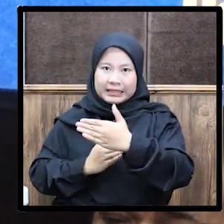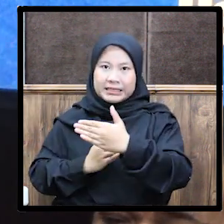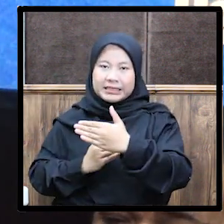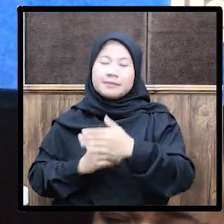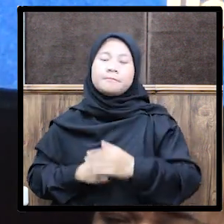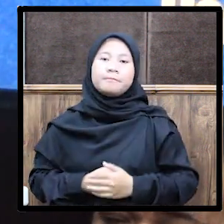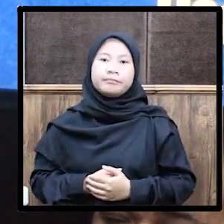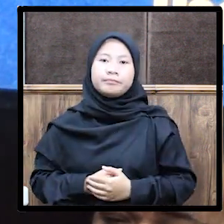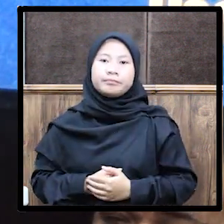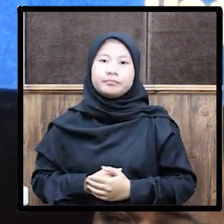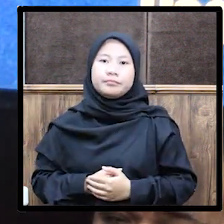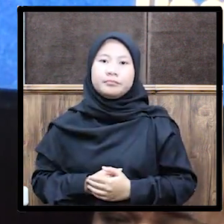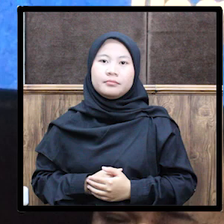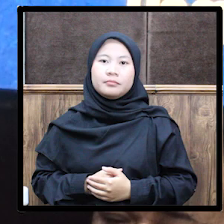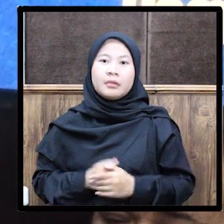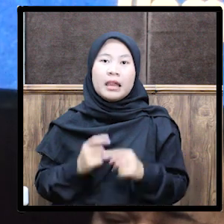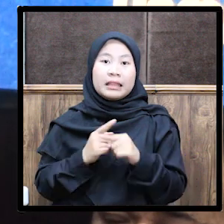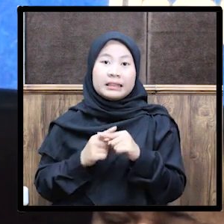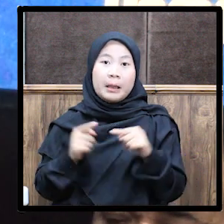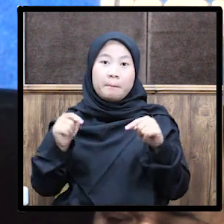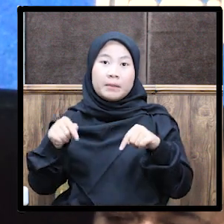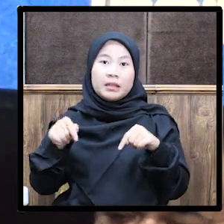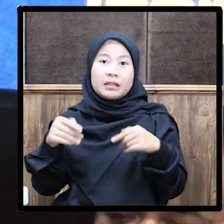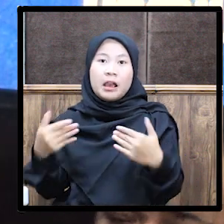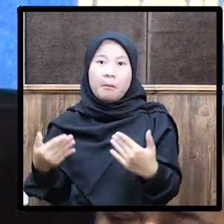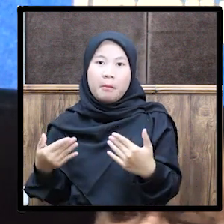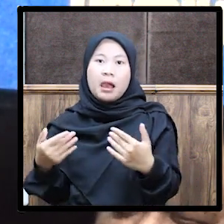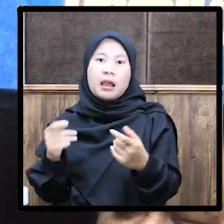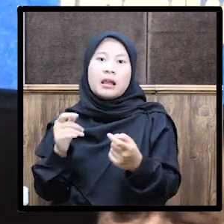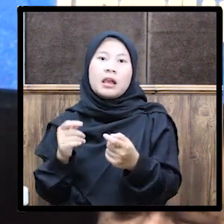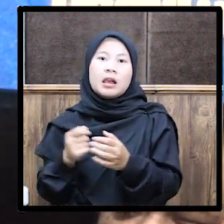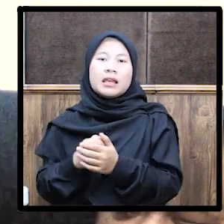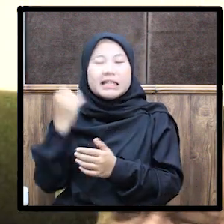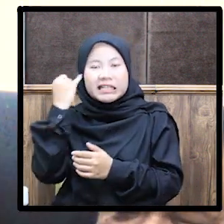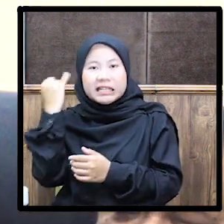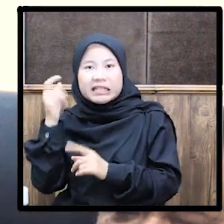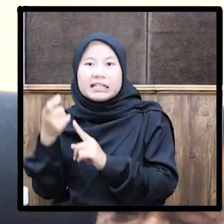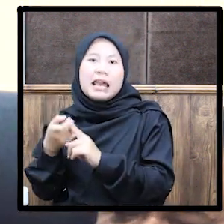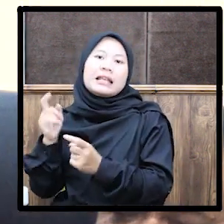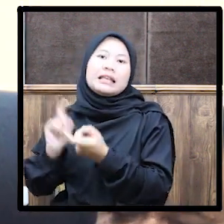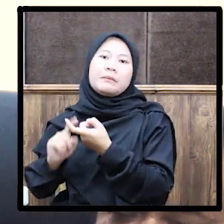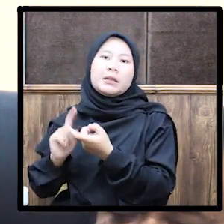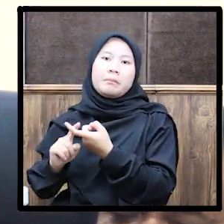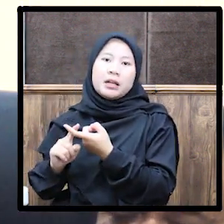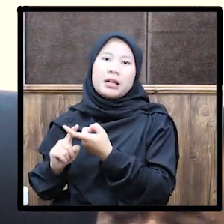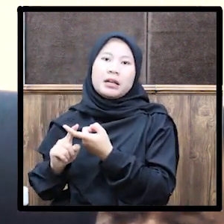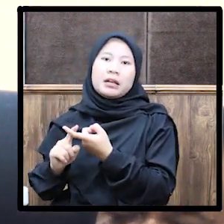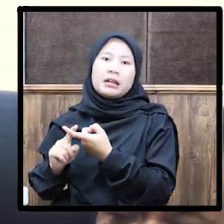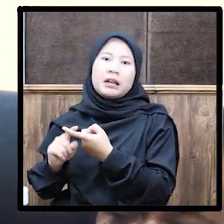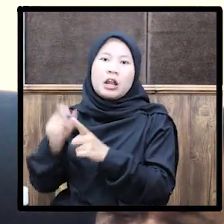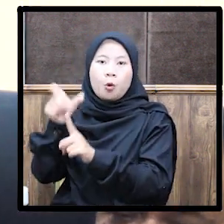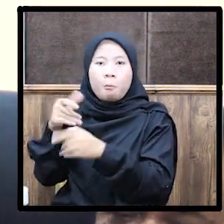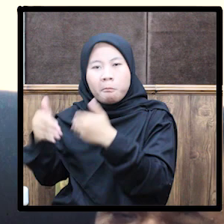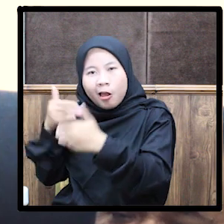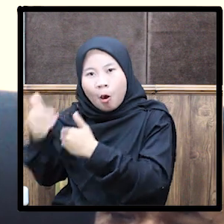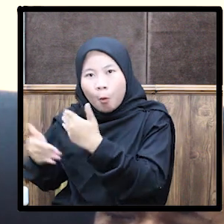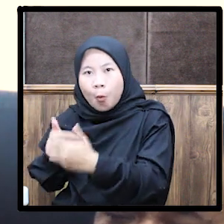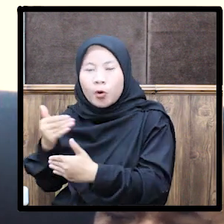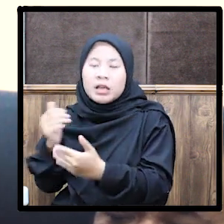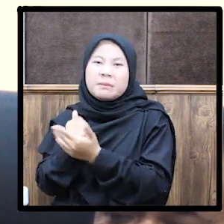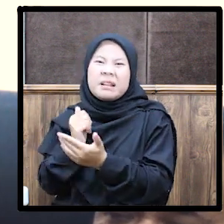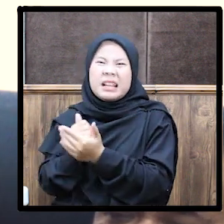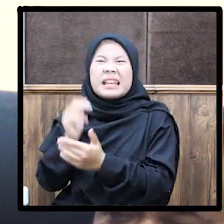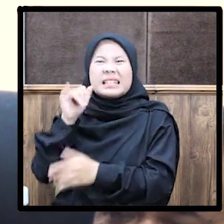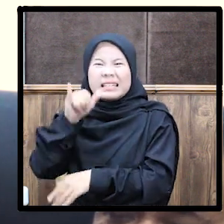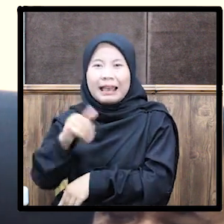ini genuine dari teman-teman yang pelaku. Itu yang kemudian perspektif itu loh yang kemudian. Jadi